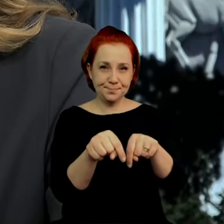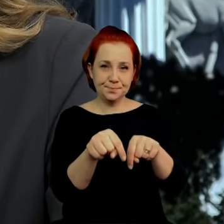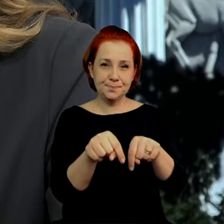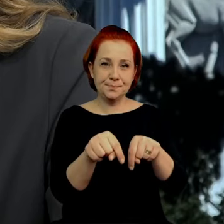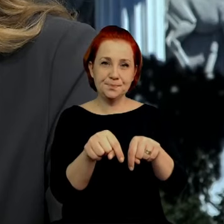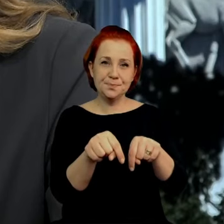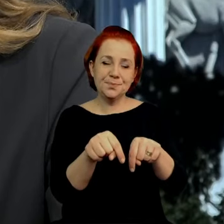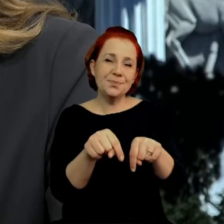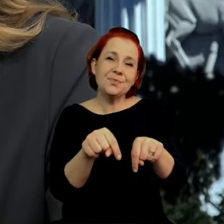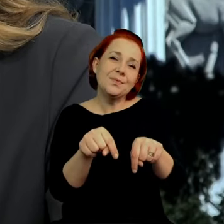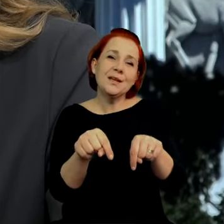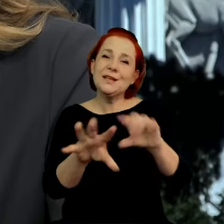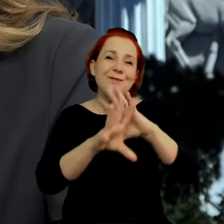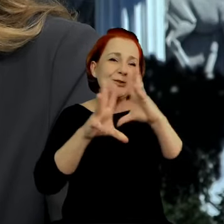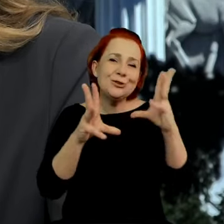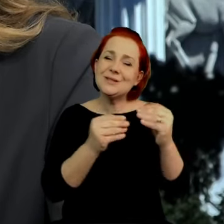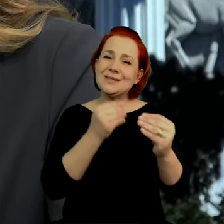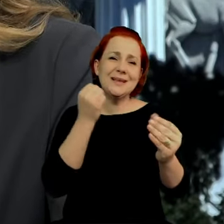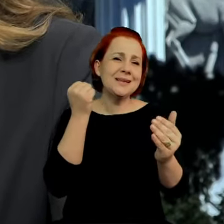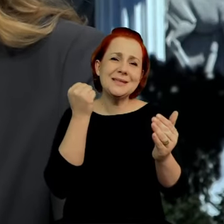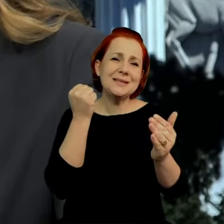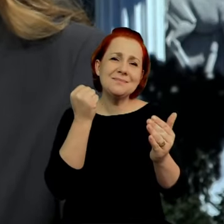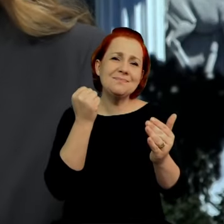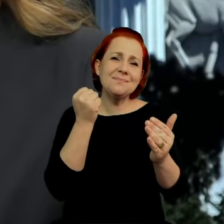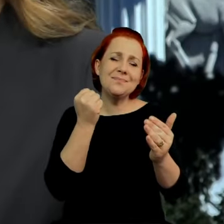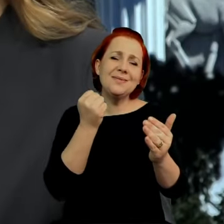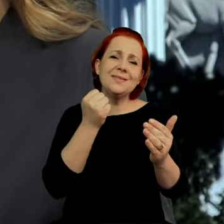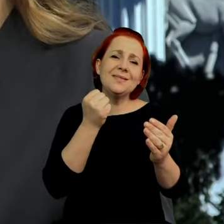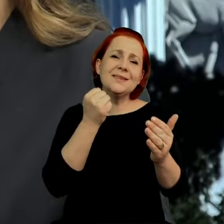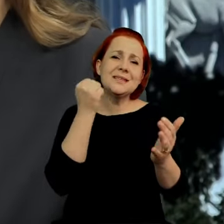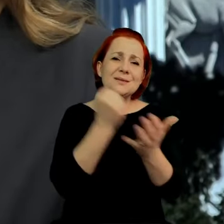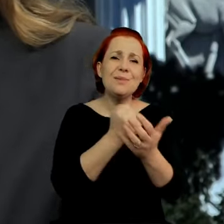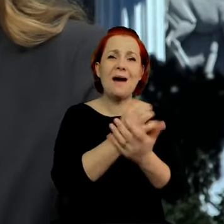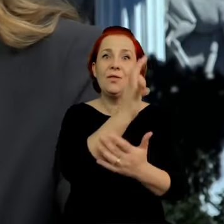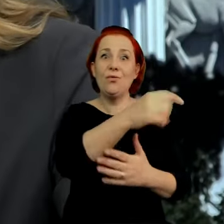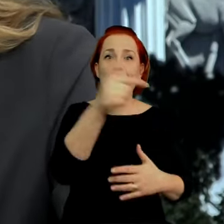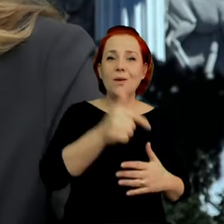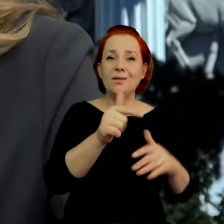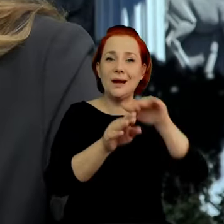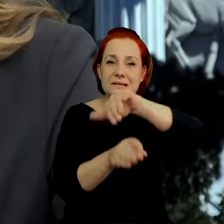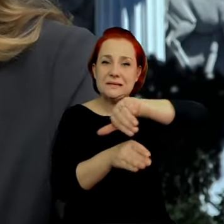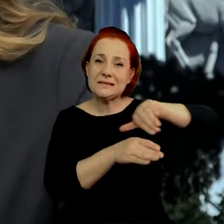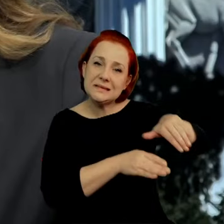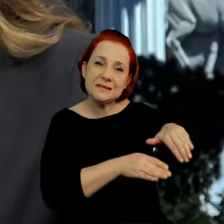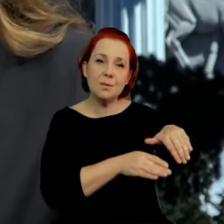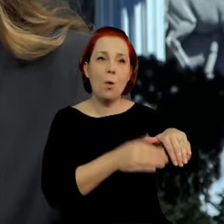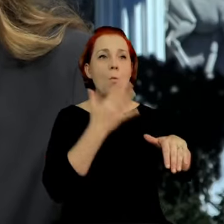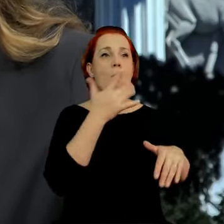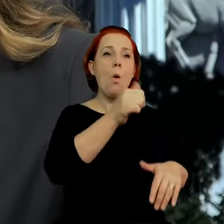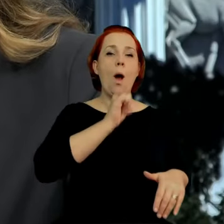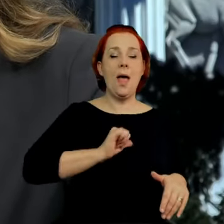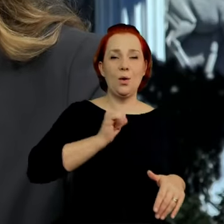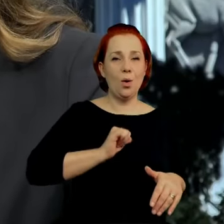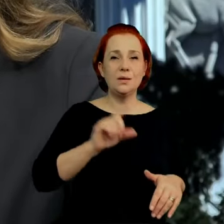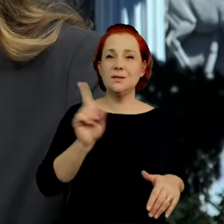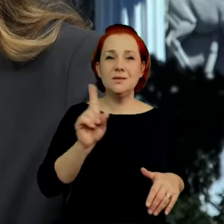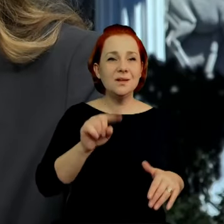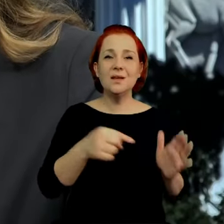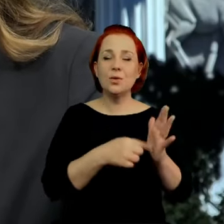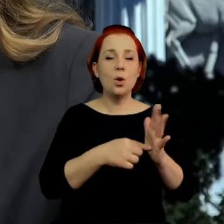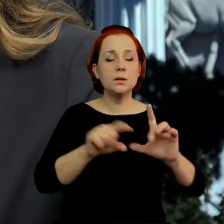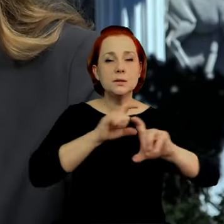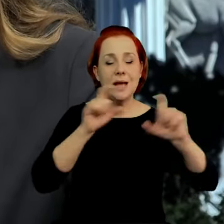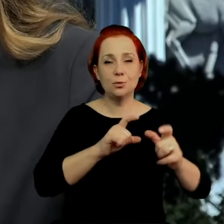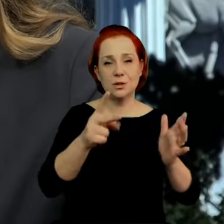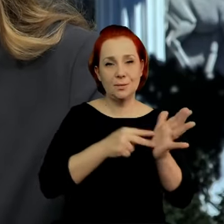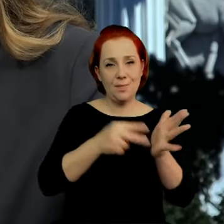na bok nie tyle swoje interesy, bo cały czas się mówi, że to jest egoizm, ale ja myślę, że to jest chroniczny brak zaufania, tak? Że